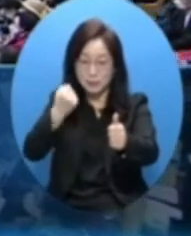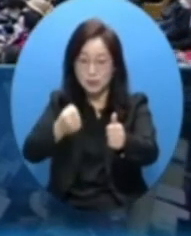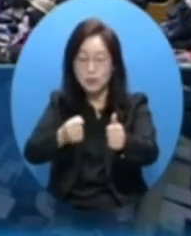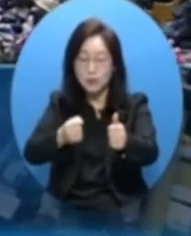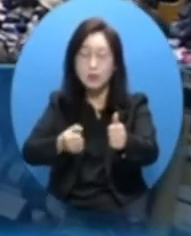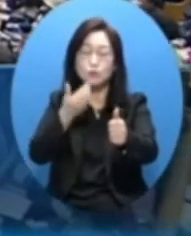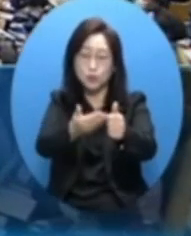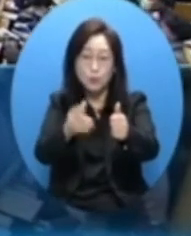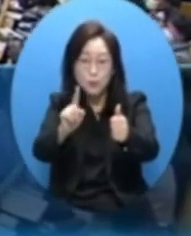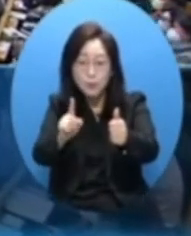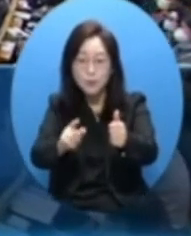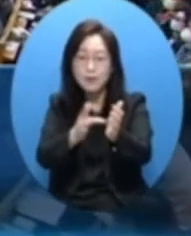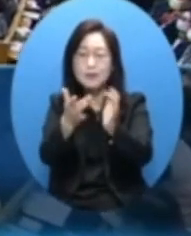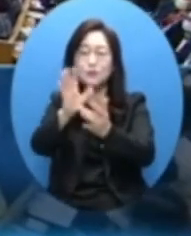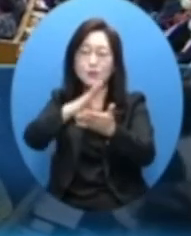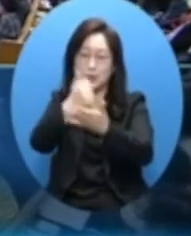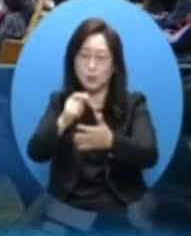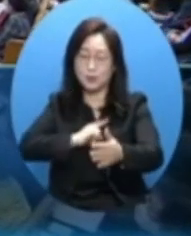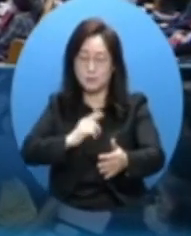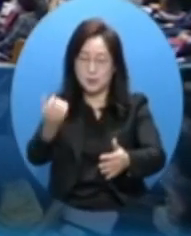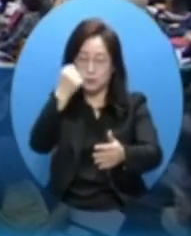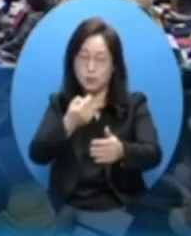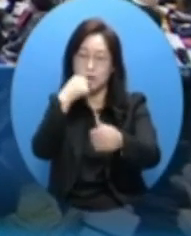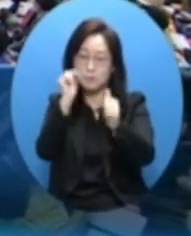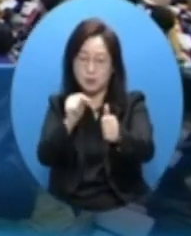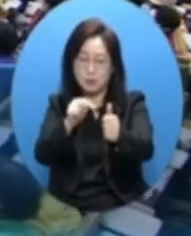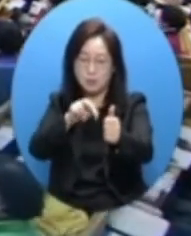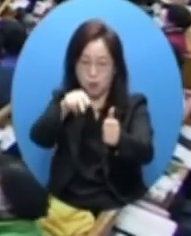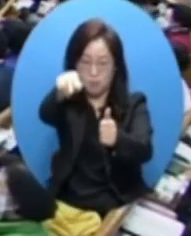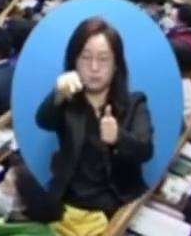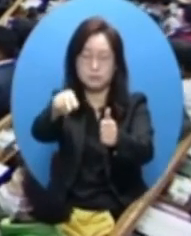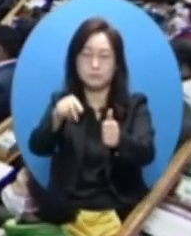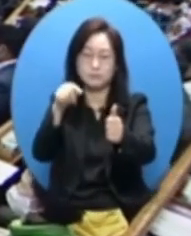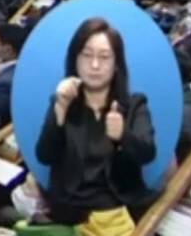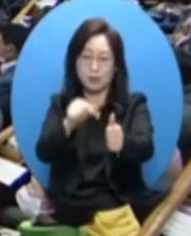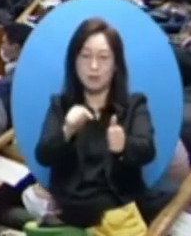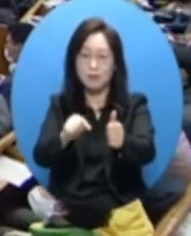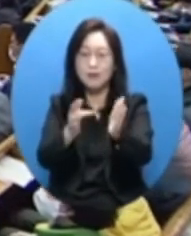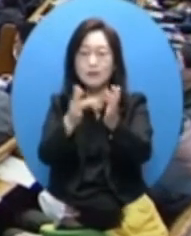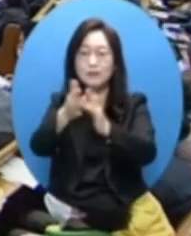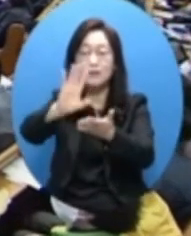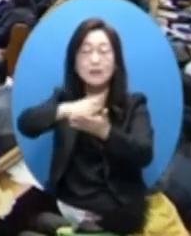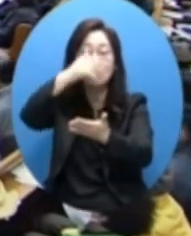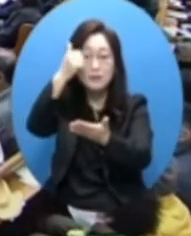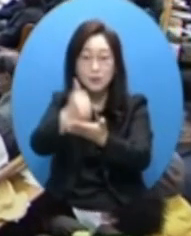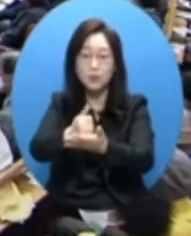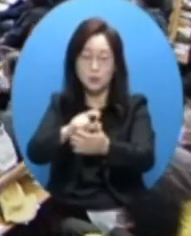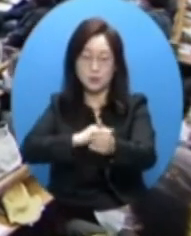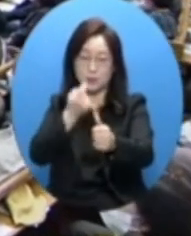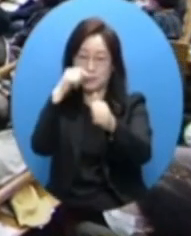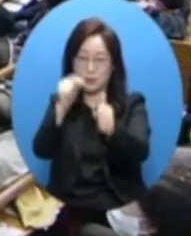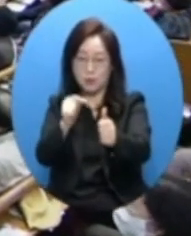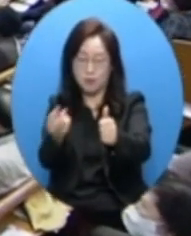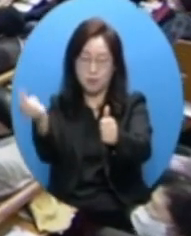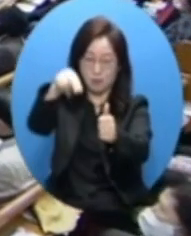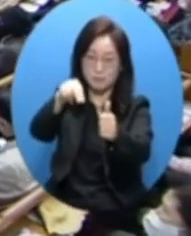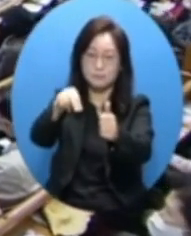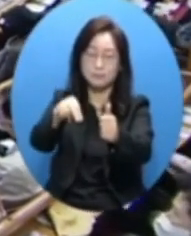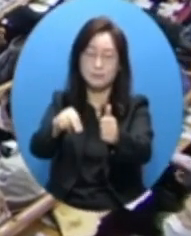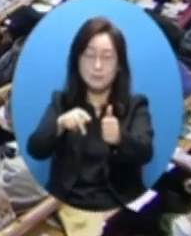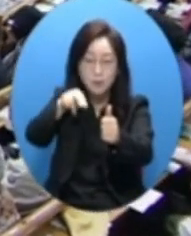나사렛 예수 그리스도의 이름으로 들으라 하고 나사렛 예수 그리스도의 이름으로 걸으라